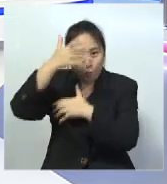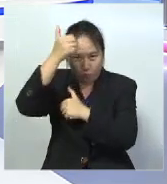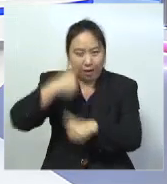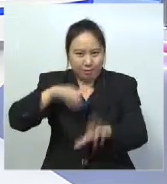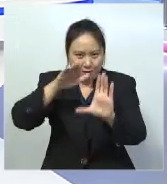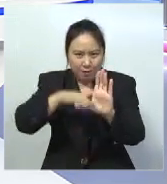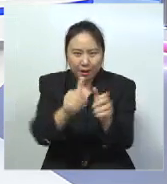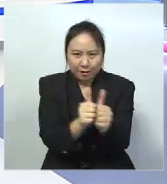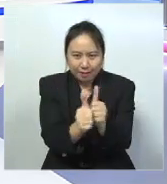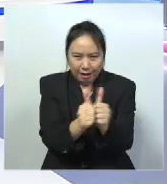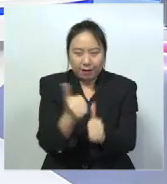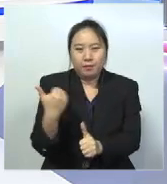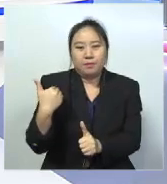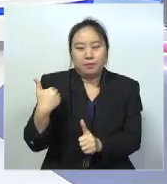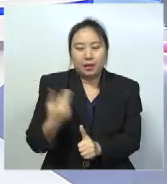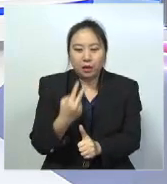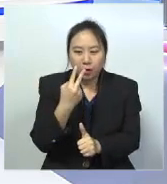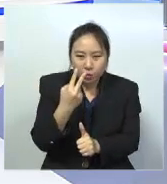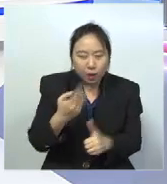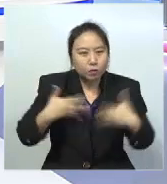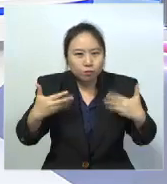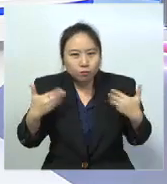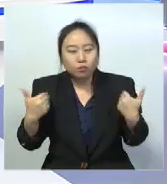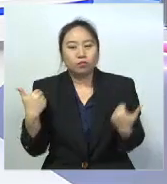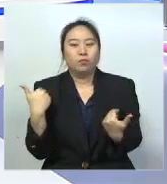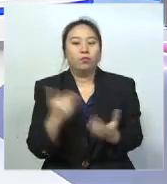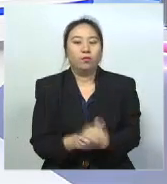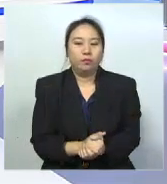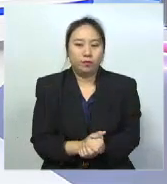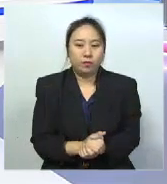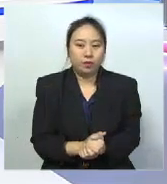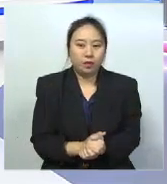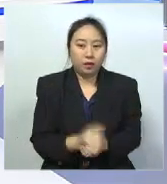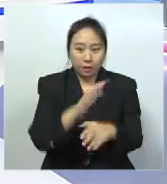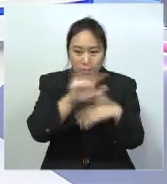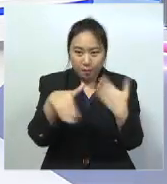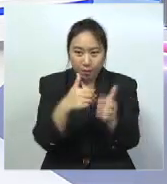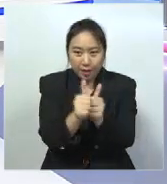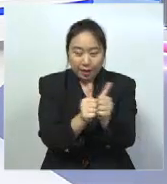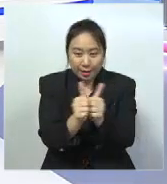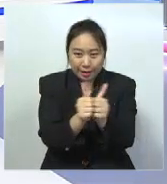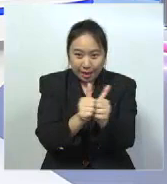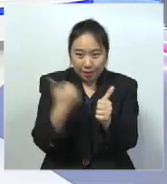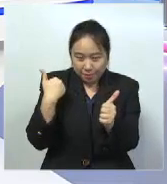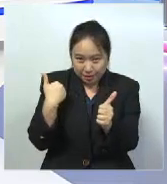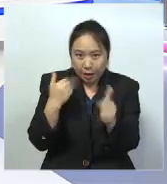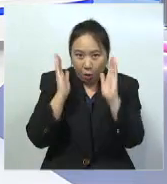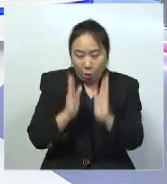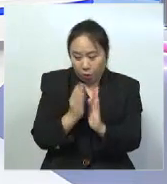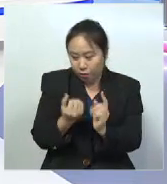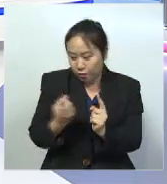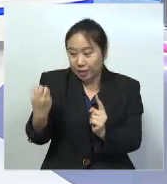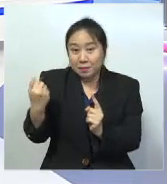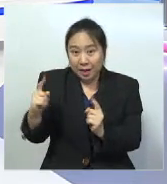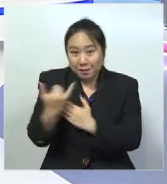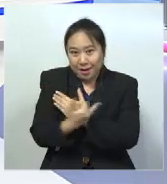เข้าร่วมการแข่งขันมากมายนะครับสร้างสีสันให้กับงานครั้งนี้ค่อนข้างเยอะทีเดียวรวมแล้วนะครับมีการแข่งขันเนี่ยมีคนจาก11คนจาก